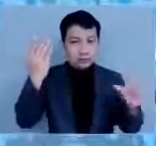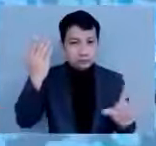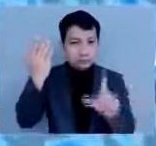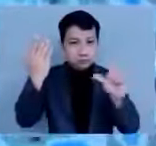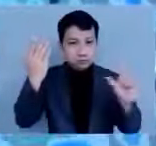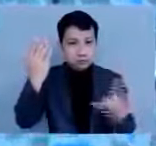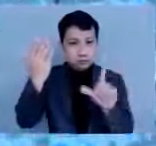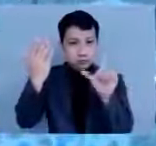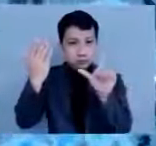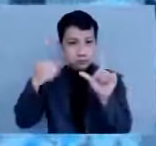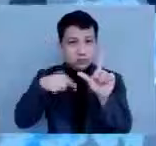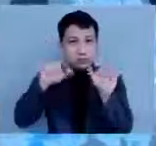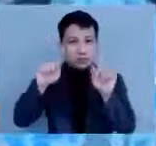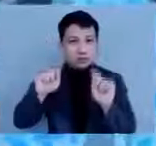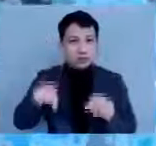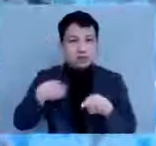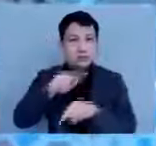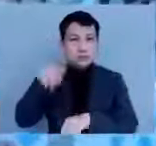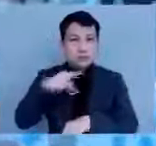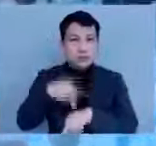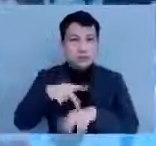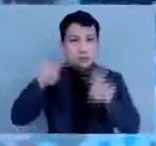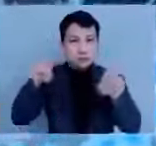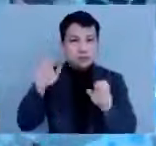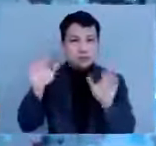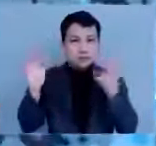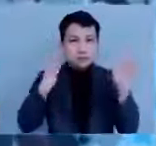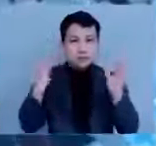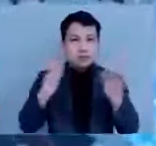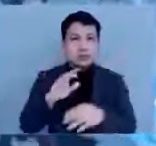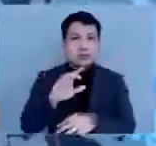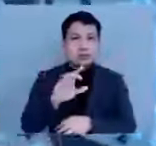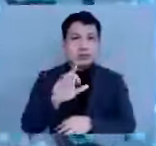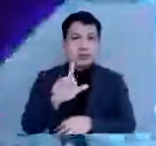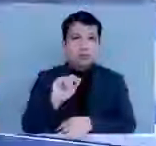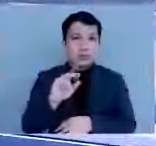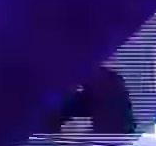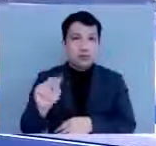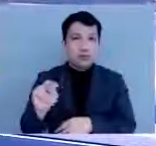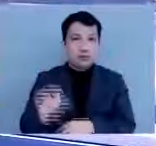ito nakikitang papasok ng PAR at tatawagin itong Bagyong Leon.